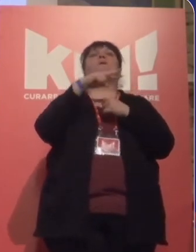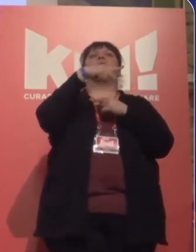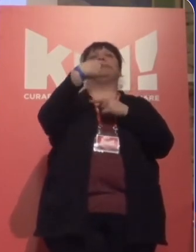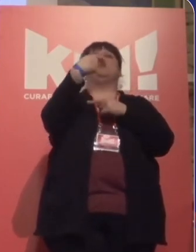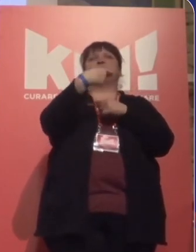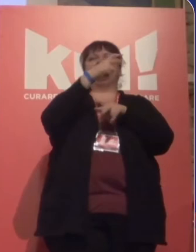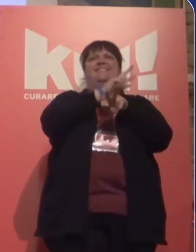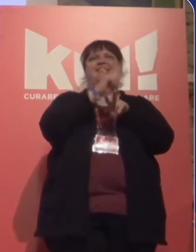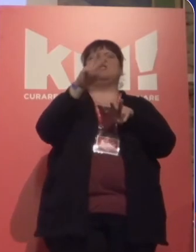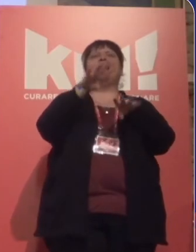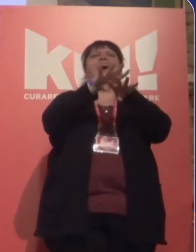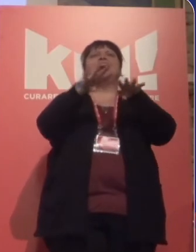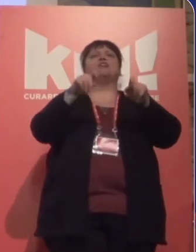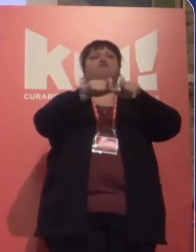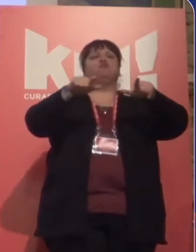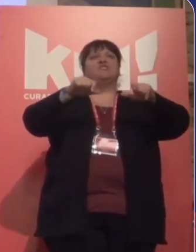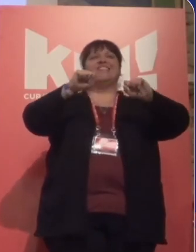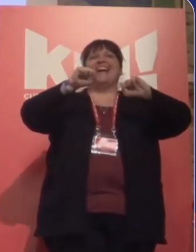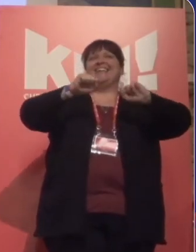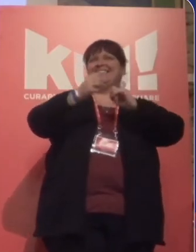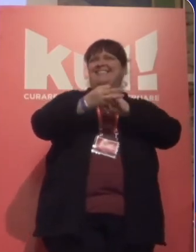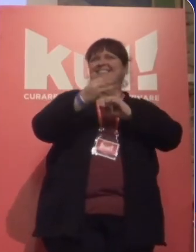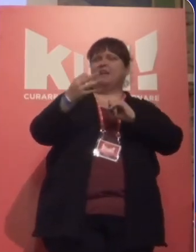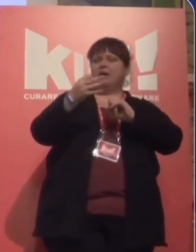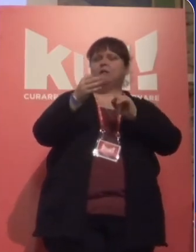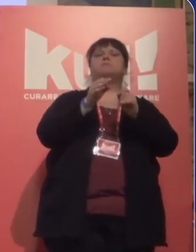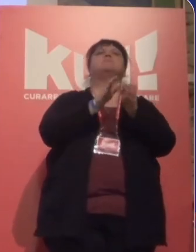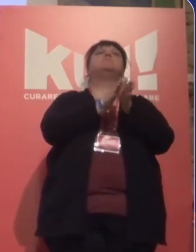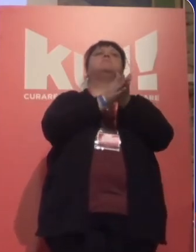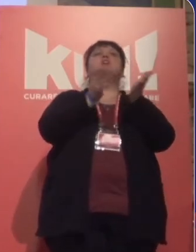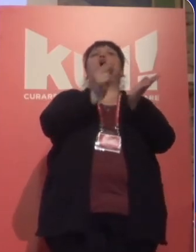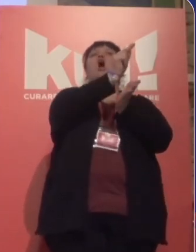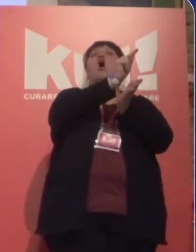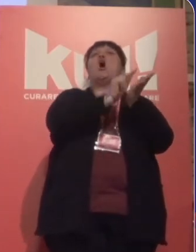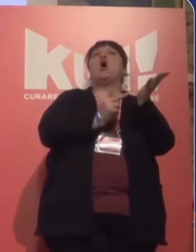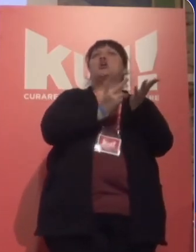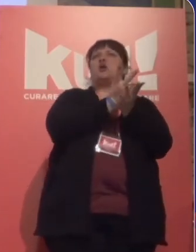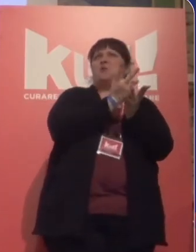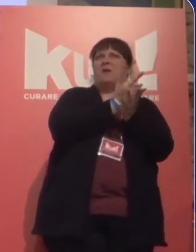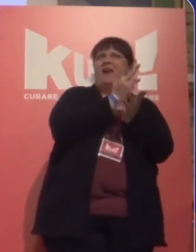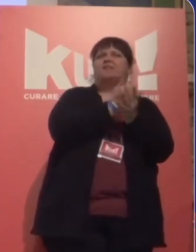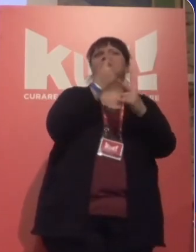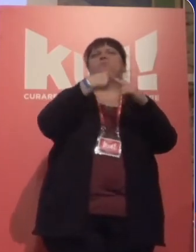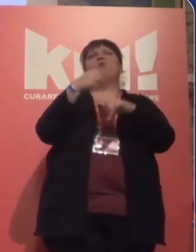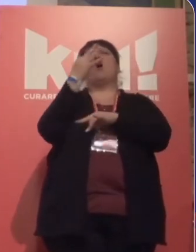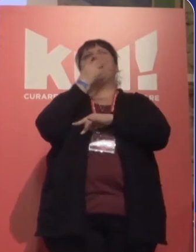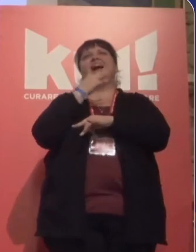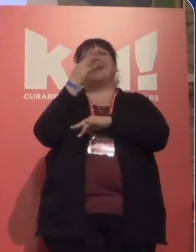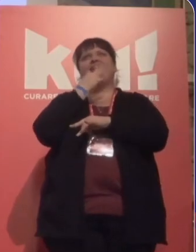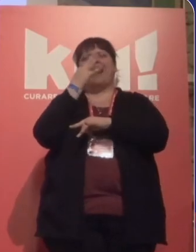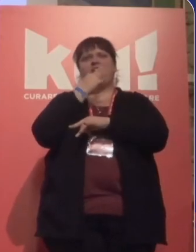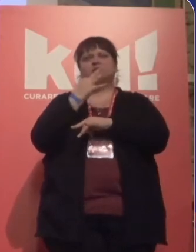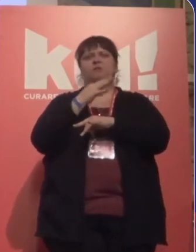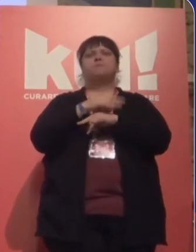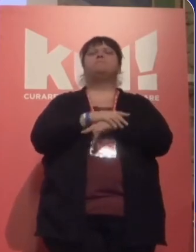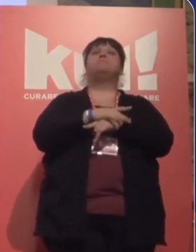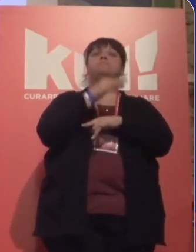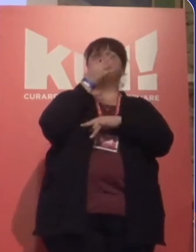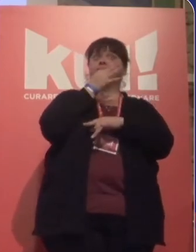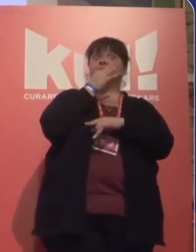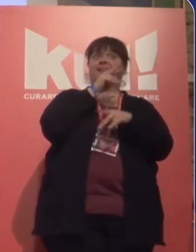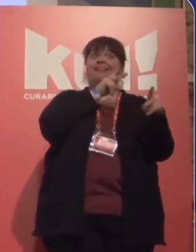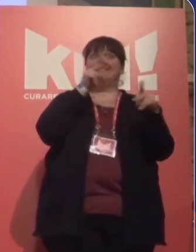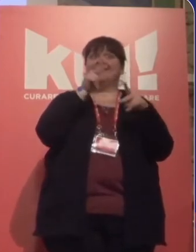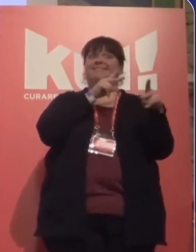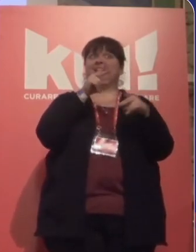pubblicato diversi romanzi e reportage l'evento è tradotto simultaneamente nella lingua italiana dei segni adesso